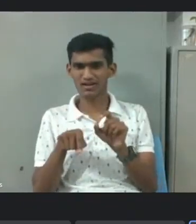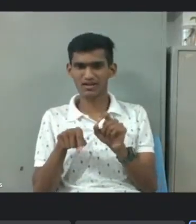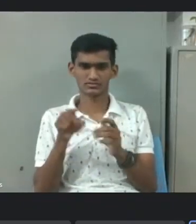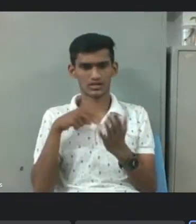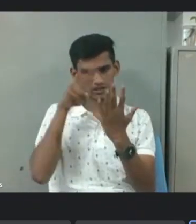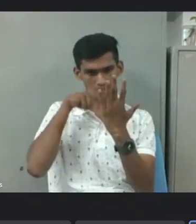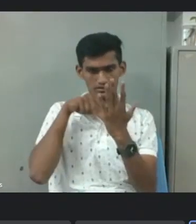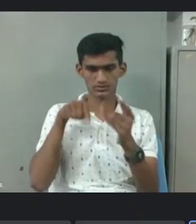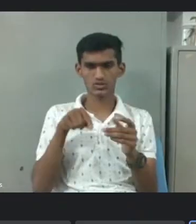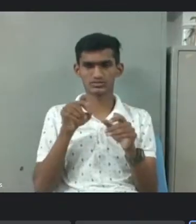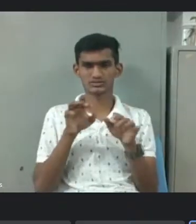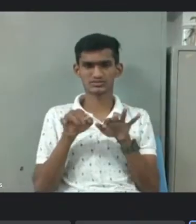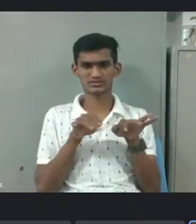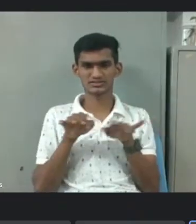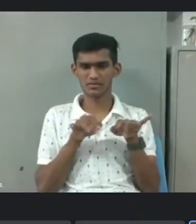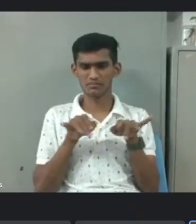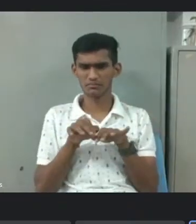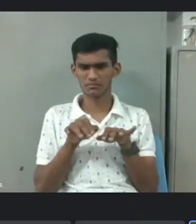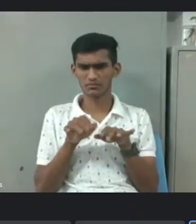ആകുന്നില്ല. ഒന്ന് ചാറ്റ് ബോക്സ് ടൈപ്പ് ചെയ്യാമോ?